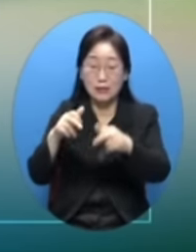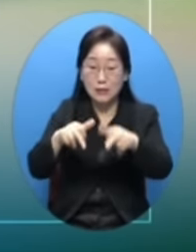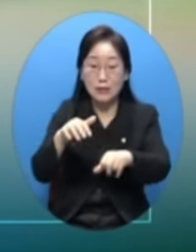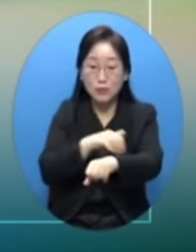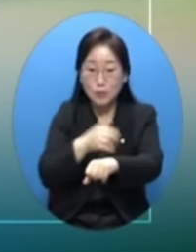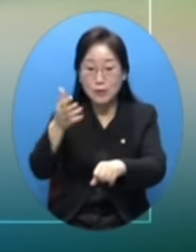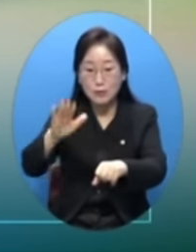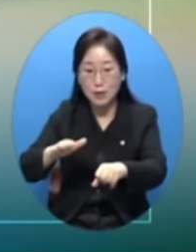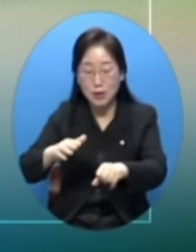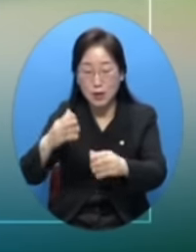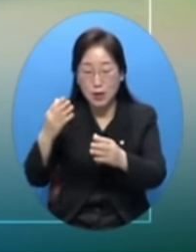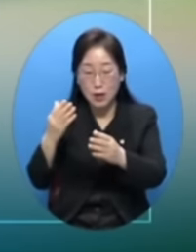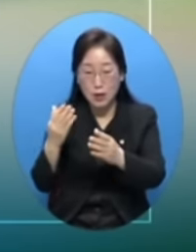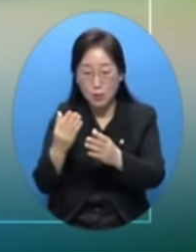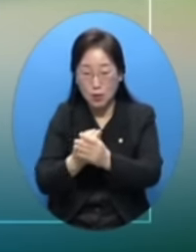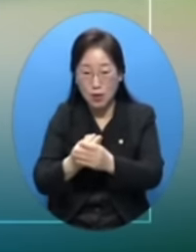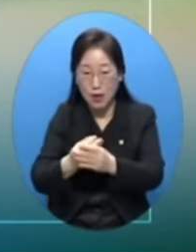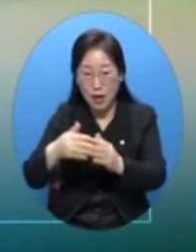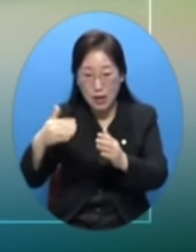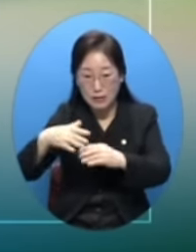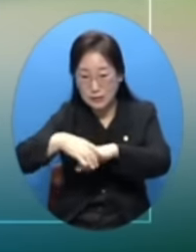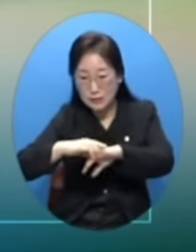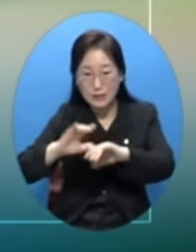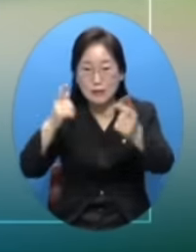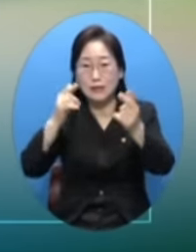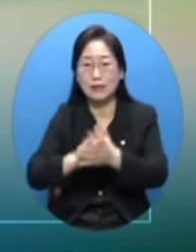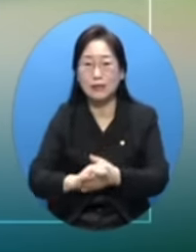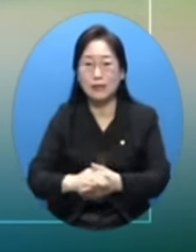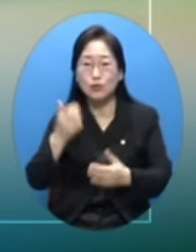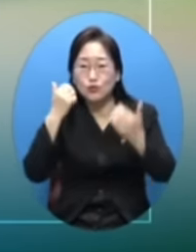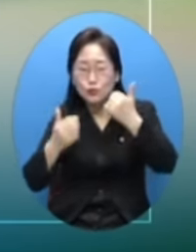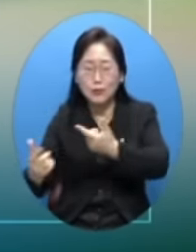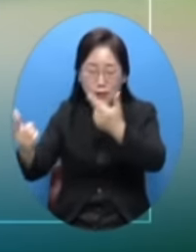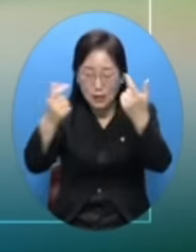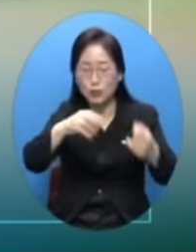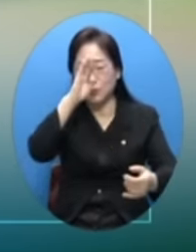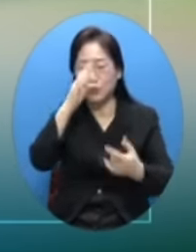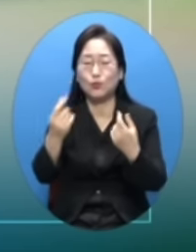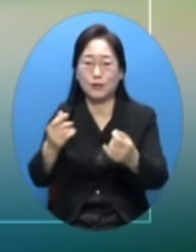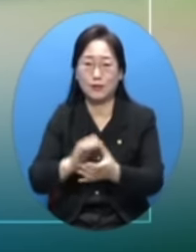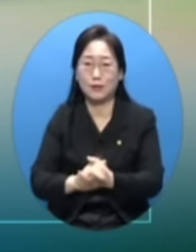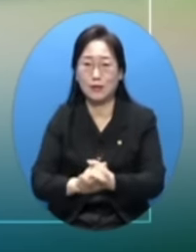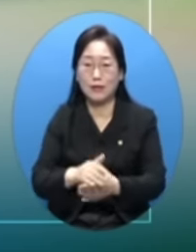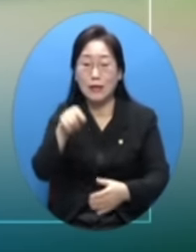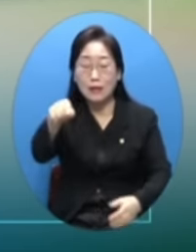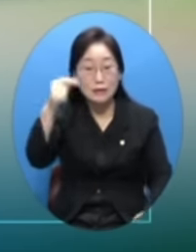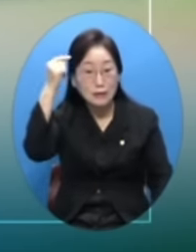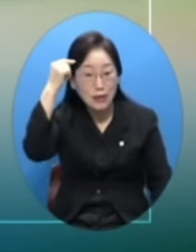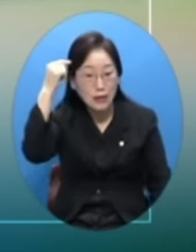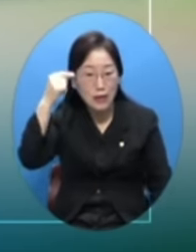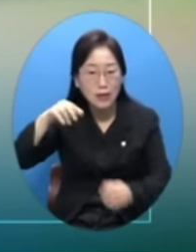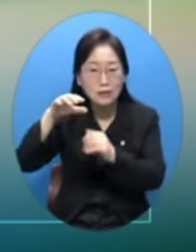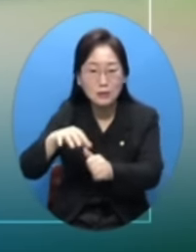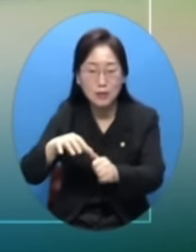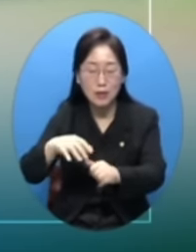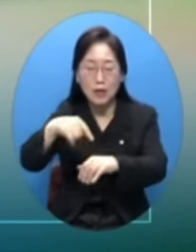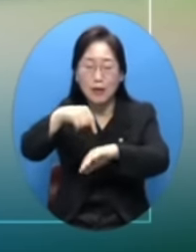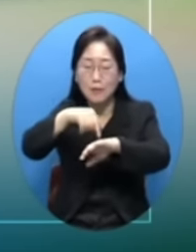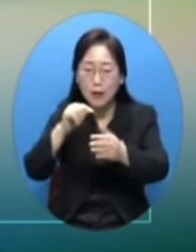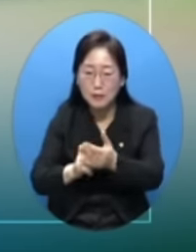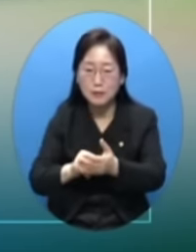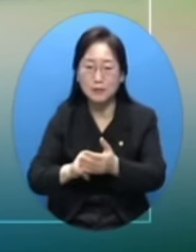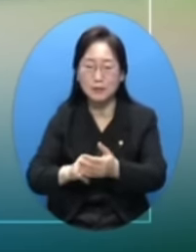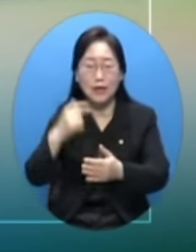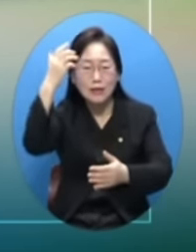있어도 불완전함은 아닙니다 누구나 겪을 수 있는 질병과 같은 것입니다 당신 을 지배하는 생각의 장애 마음의 장애 영의